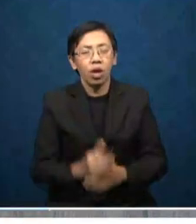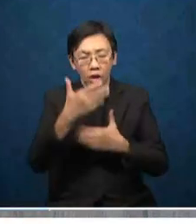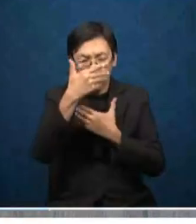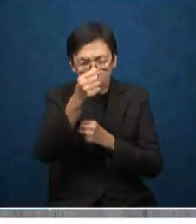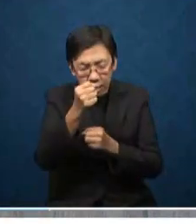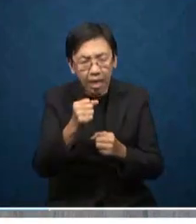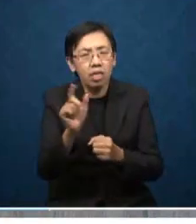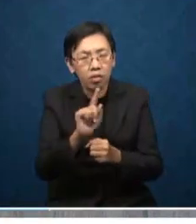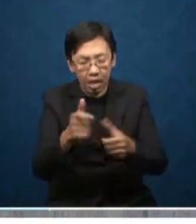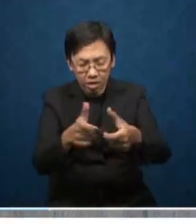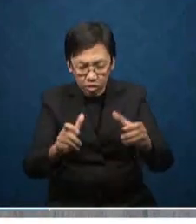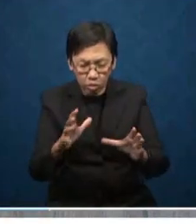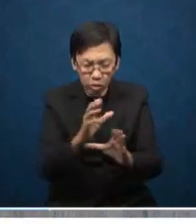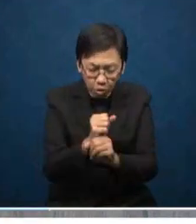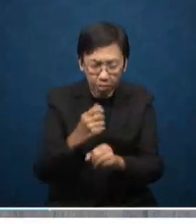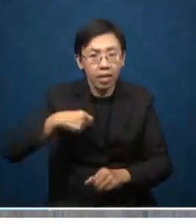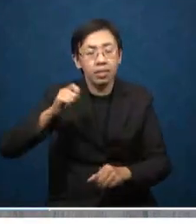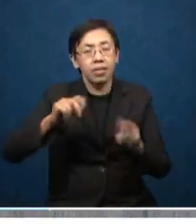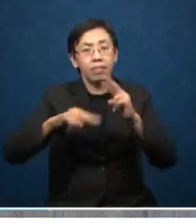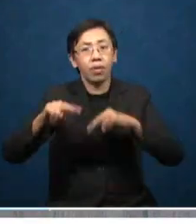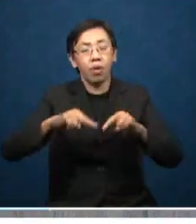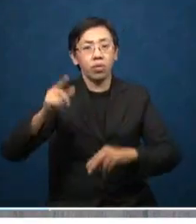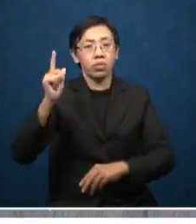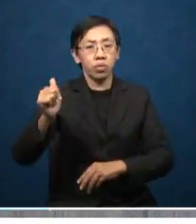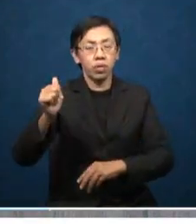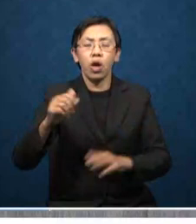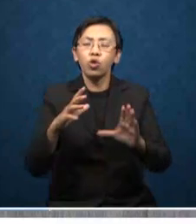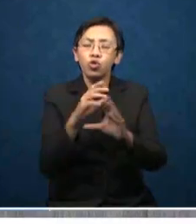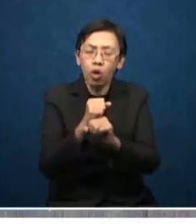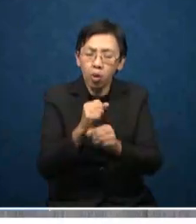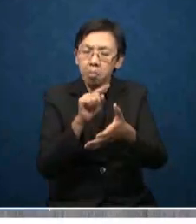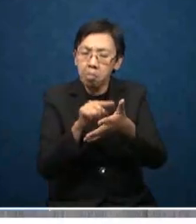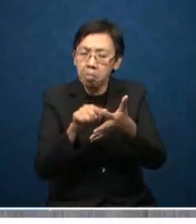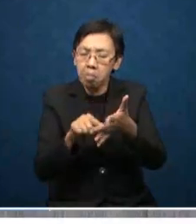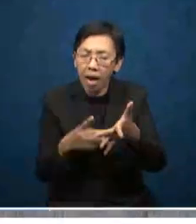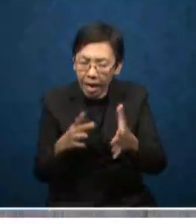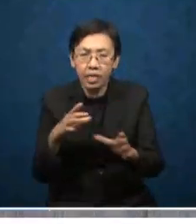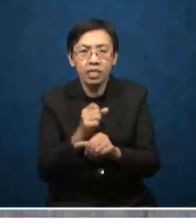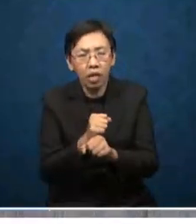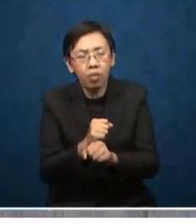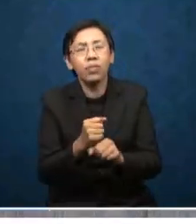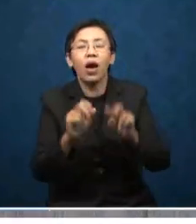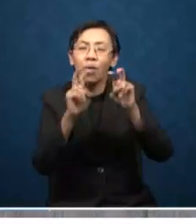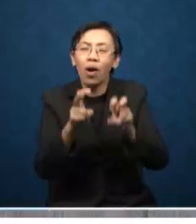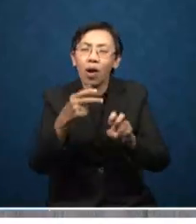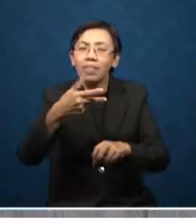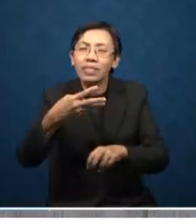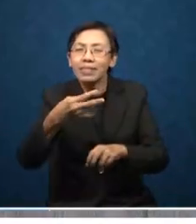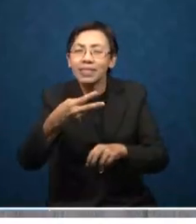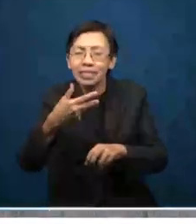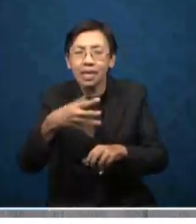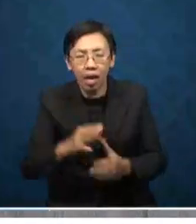ข้อสรุปคำพิพากษาของศาลปกครองสูงสุดในเรื่องต่างๆนอกจากท่านจะสรุปประสาน 4เรื่องในเล่มนี้แล้วเนี่ย